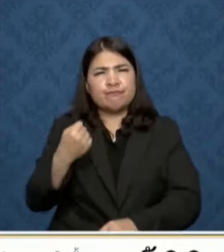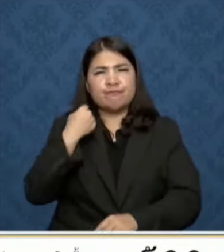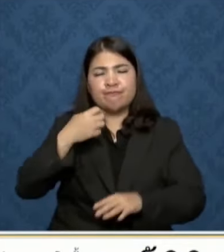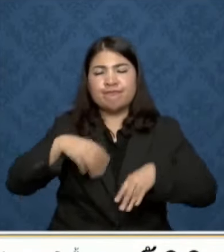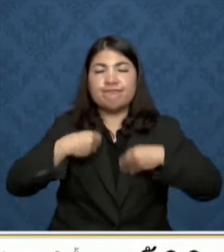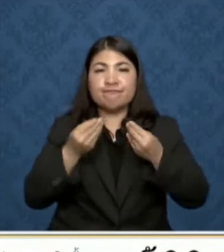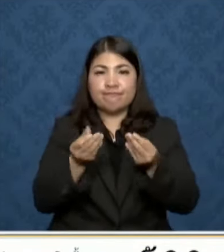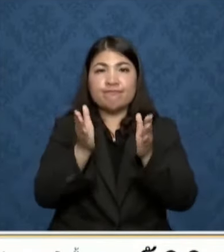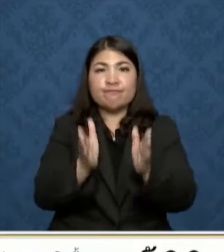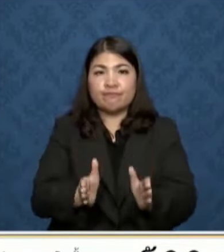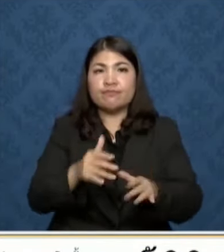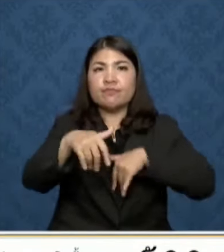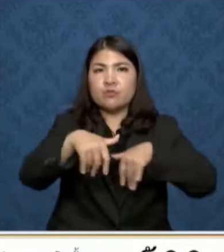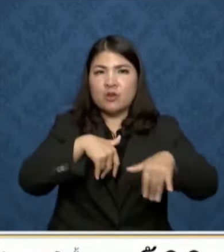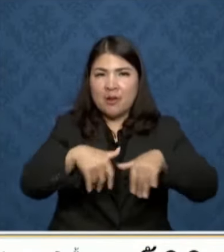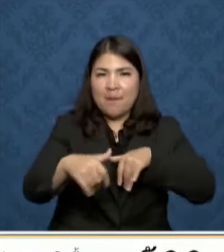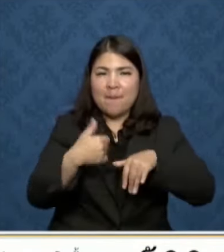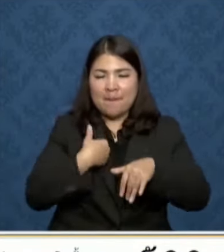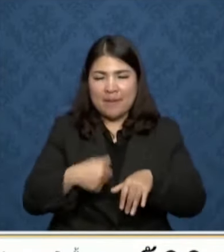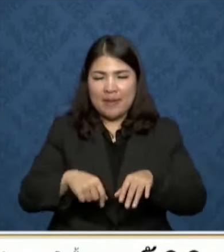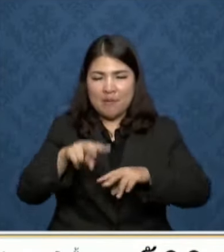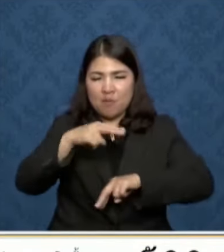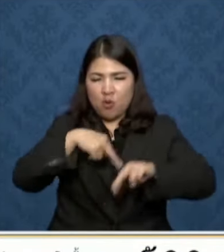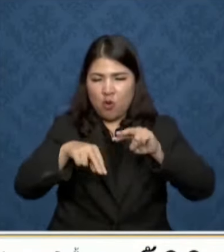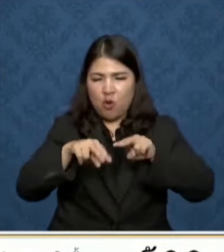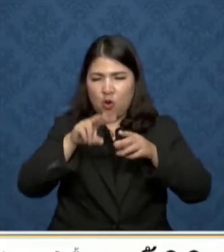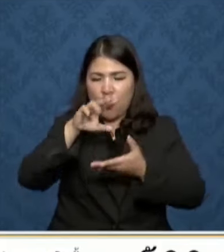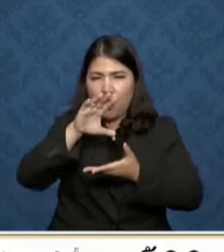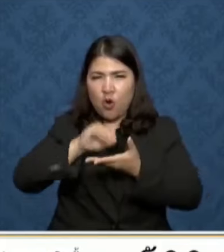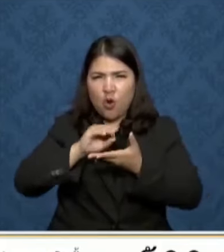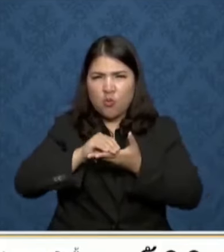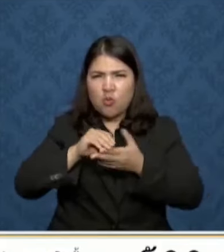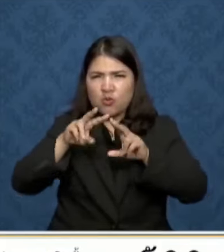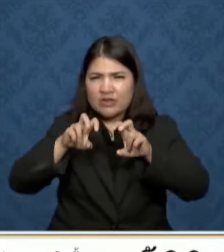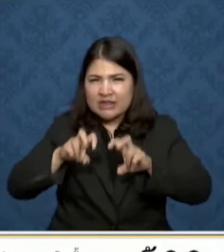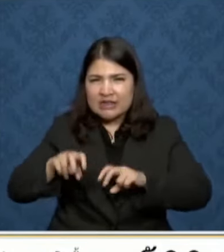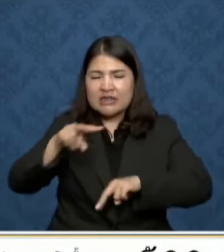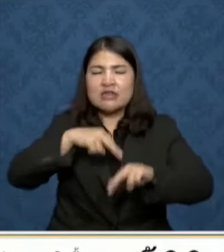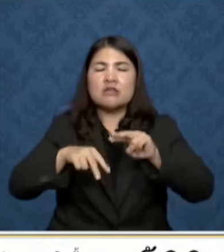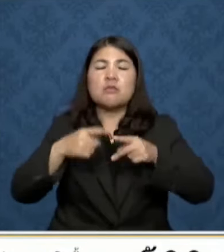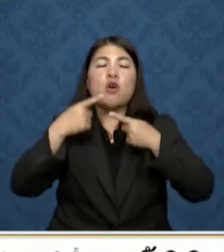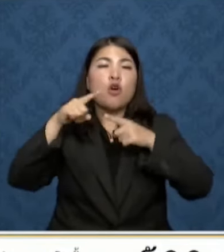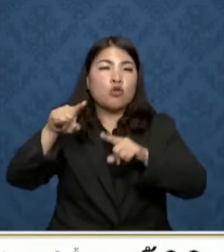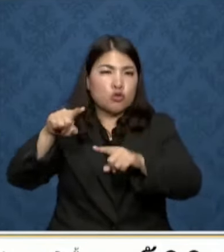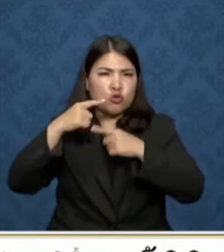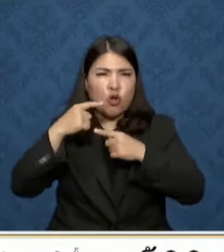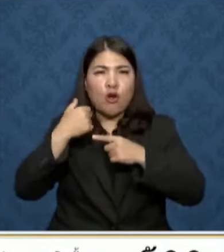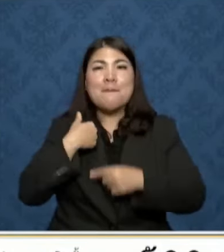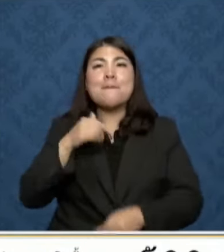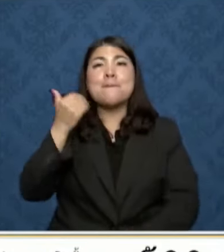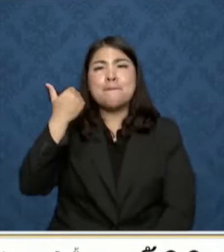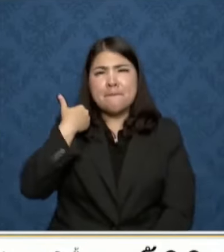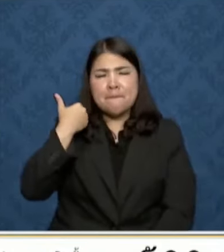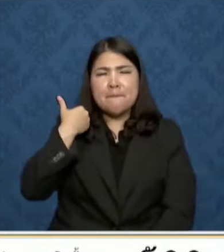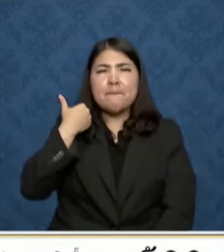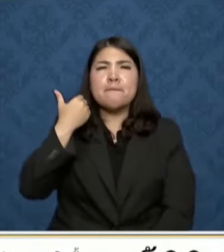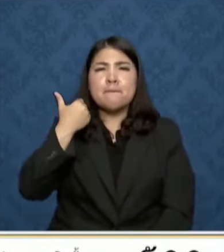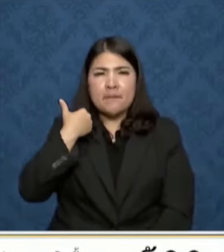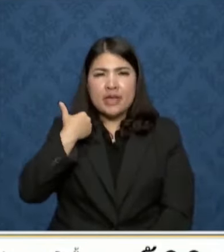ปัฤิกทไปสืบคนข้มูลมานะครั แล้วก็ตอบวสรปว อ๋อ เอ้ย มีนะ วายโ มี